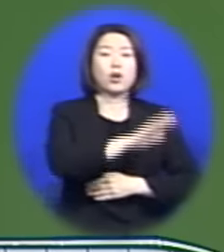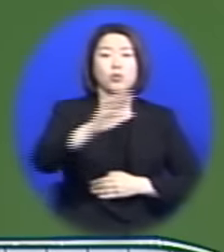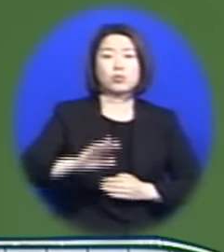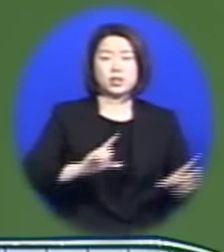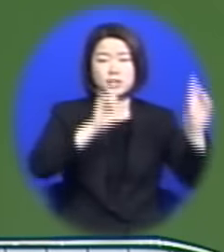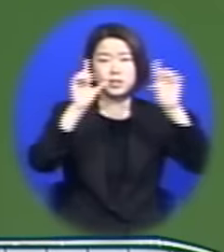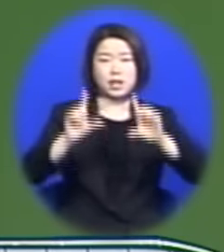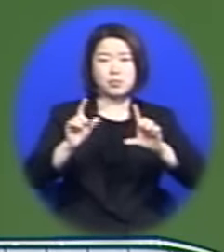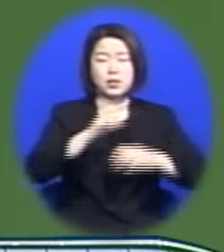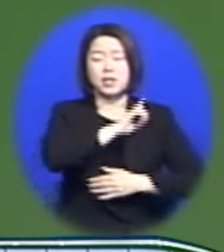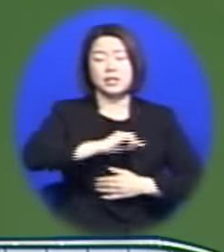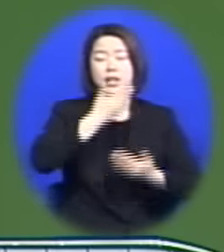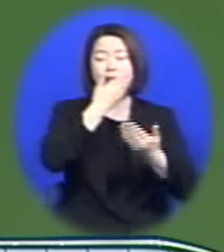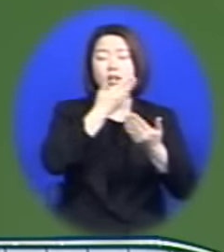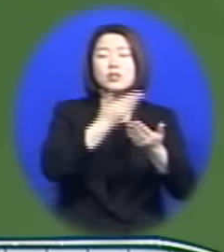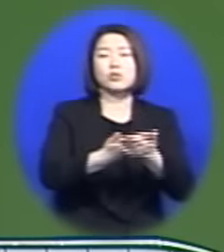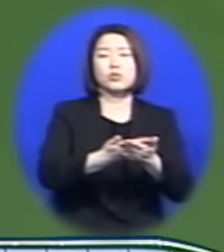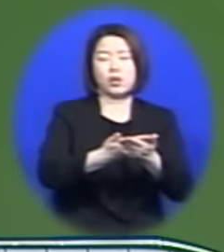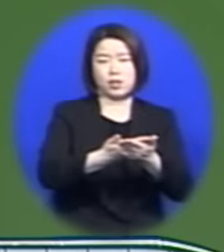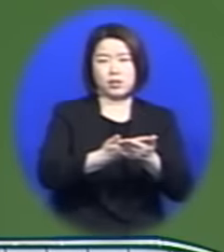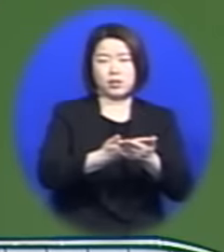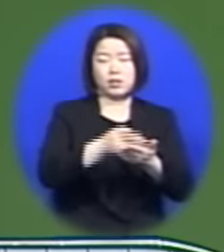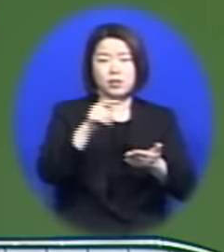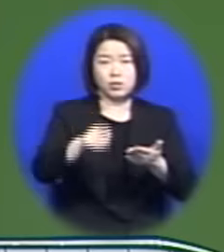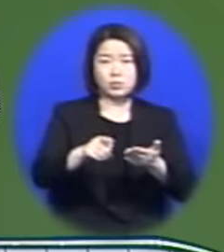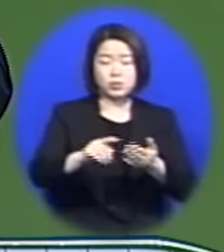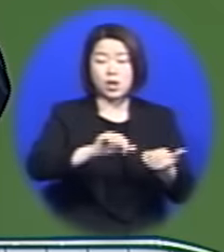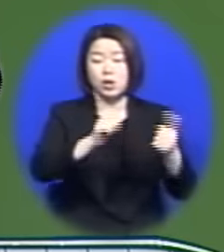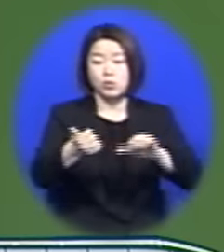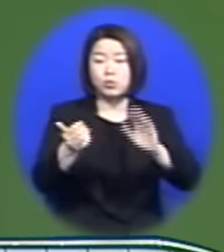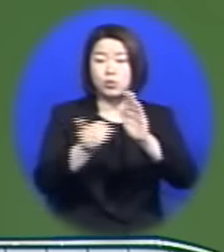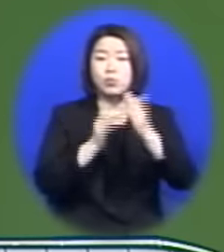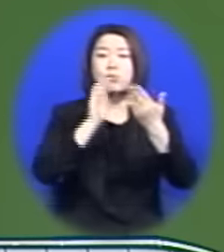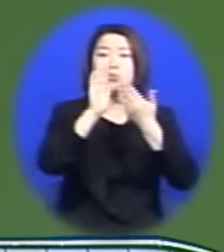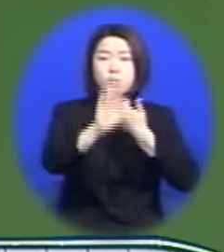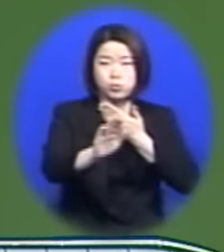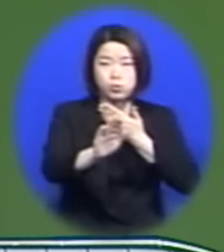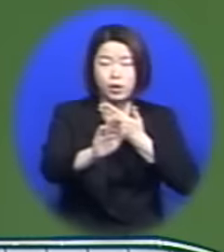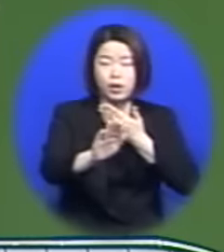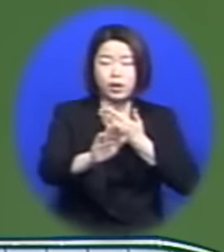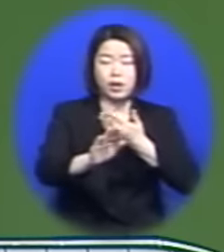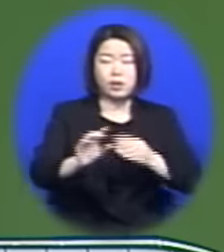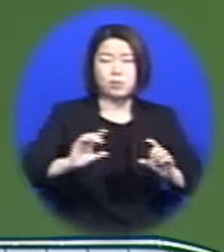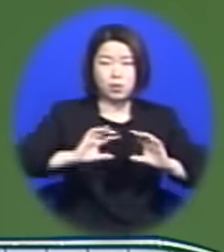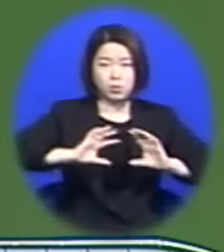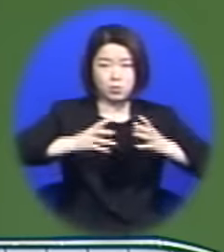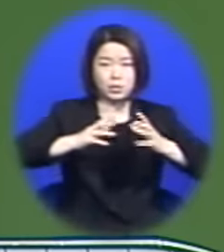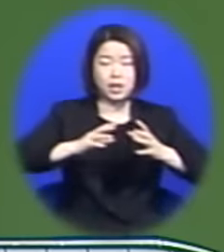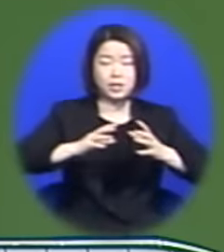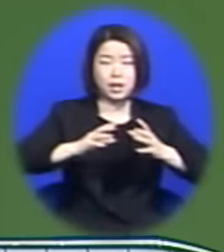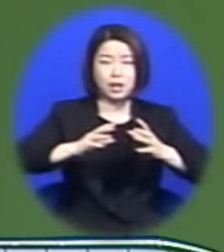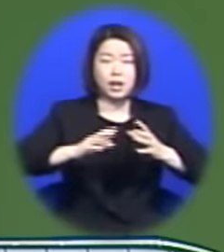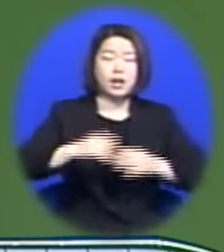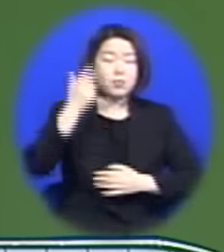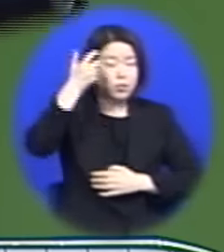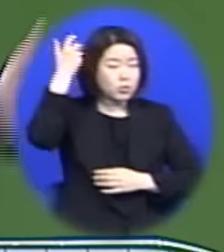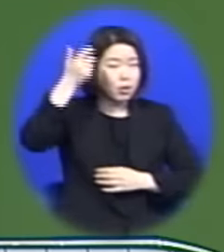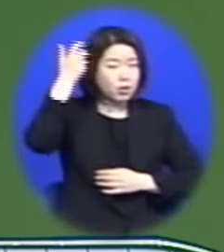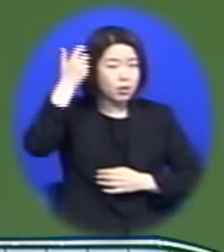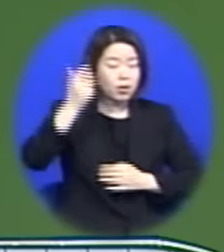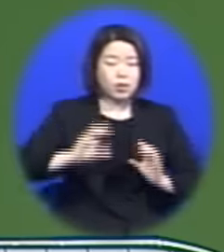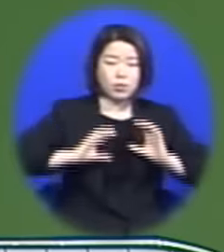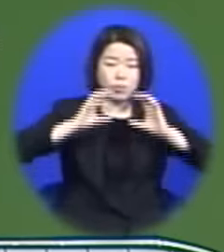요소들입니다 죽음 이후에 되어질 일육 아니고 눈에 보이는 세상이 아니고 영적인 세계가